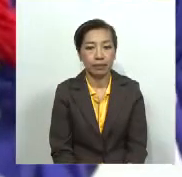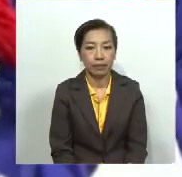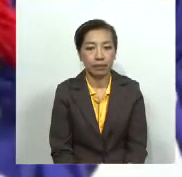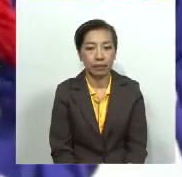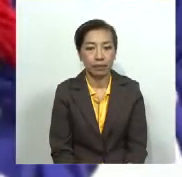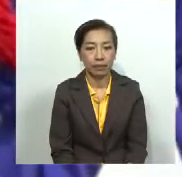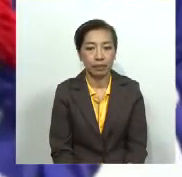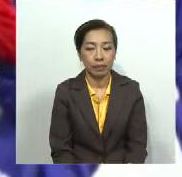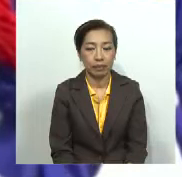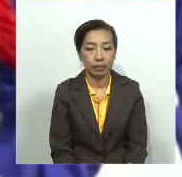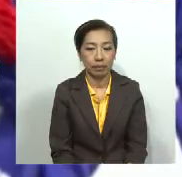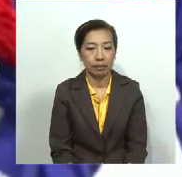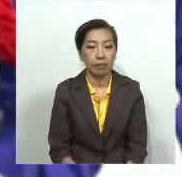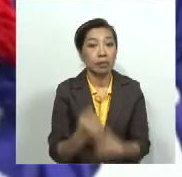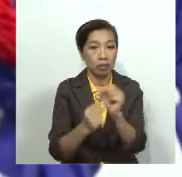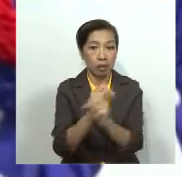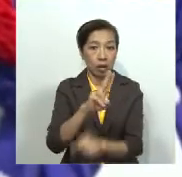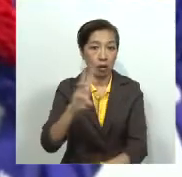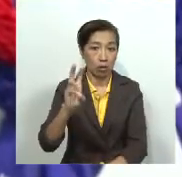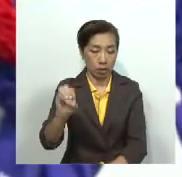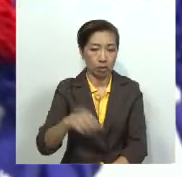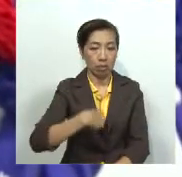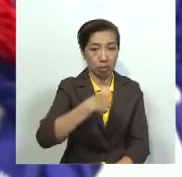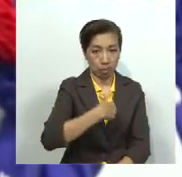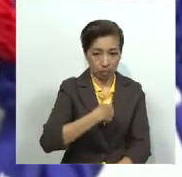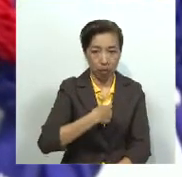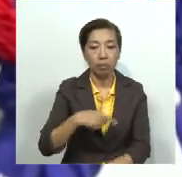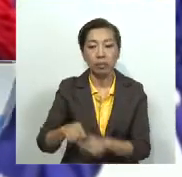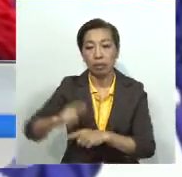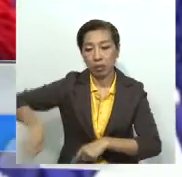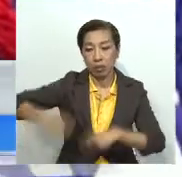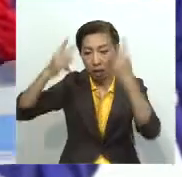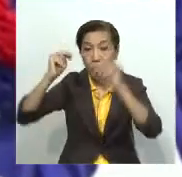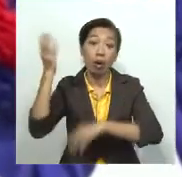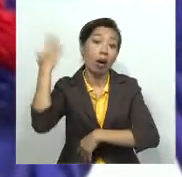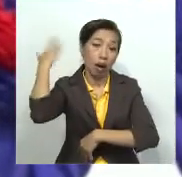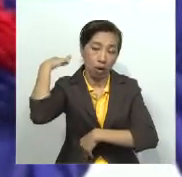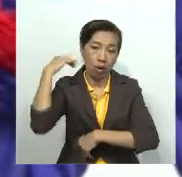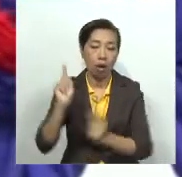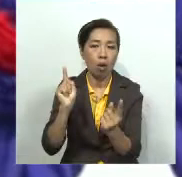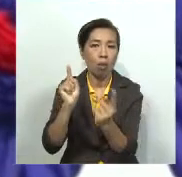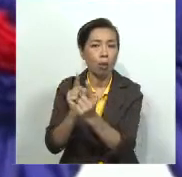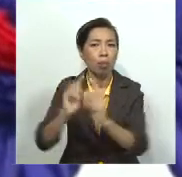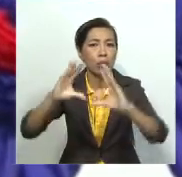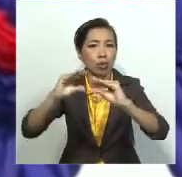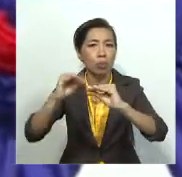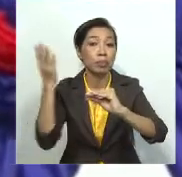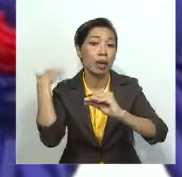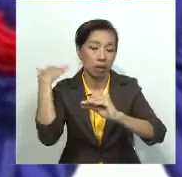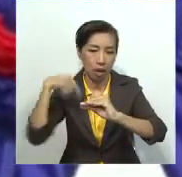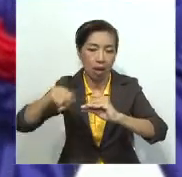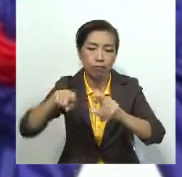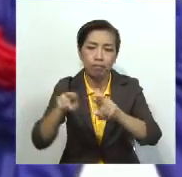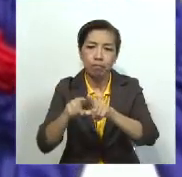เมื่อเดือนกันยายน2560ผมและท่านนายกรัฐมนตรีได้มีการพบกันในการประชุมคณะรัฐมนตรีร่วมไทยกัมพูชาอย่างไม่เป็นทางการ